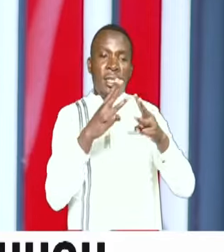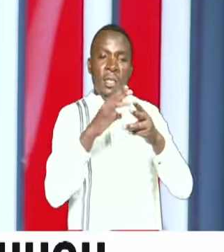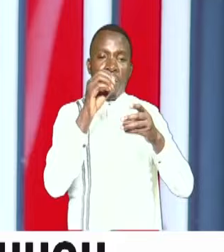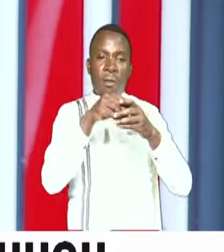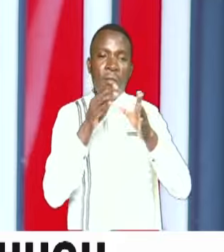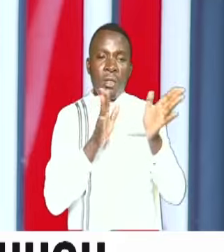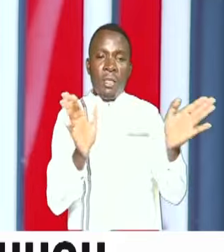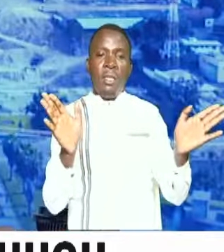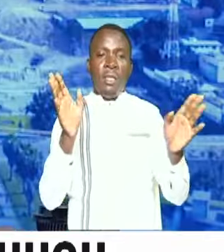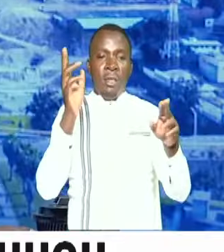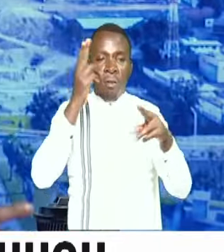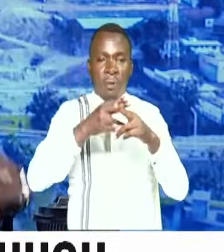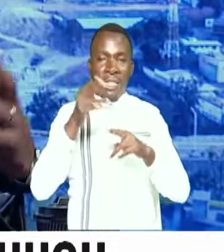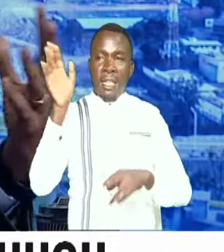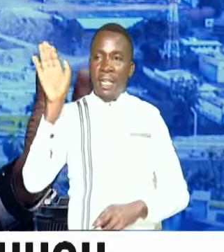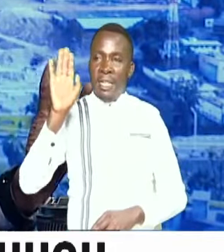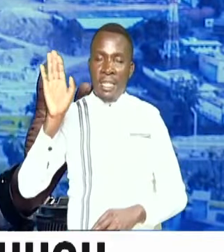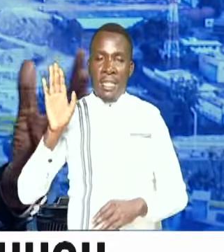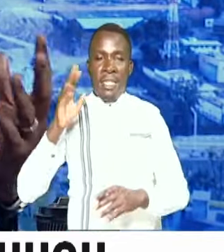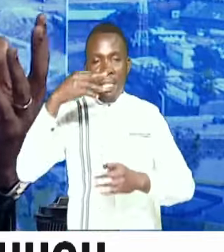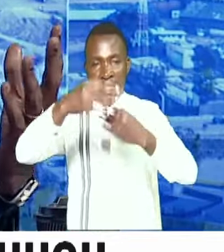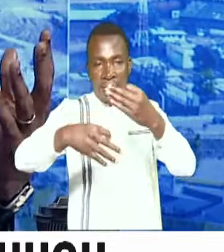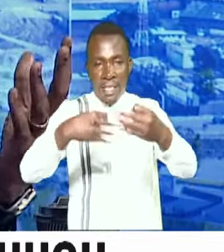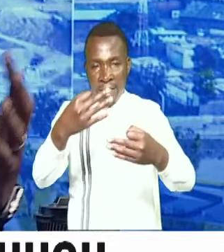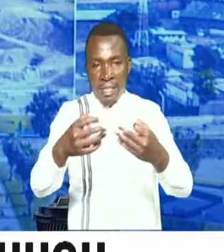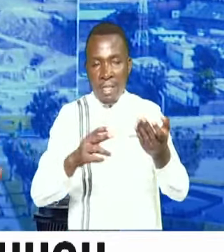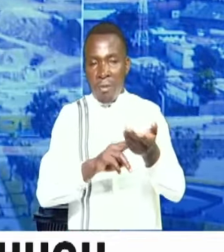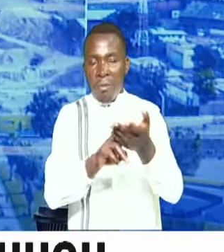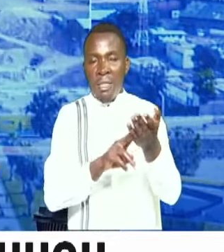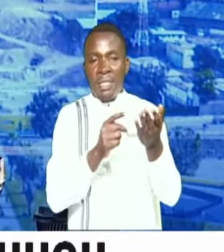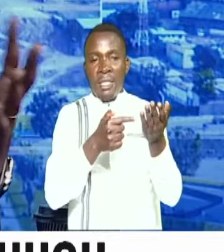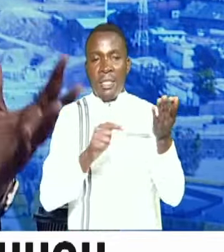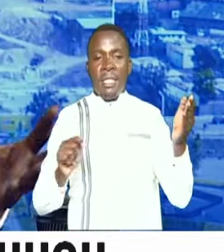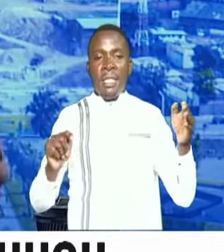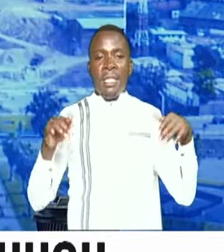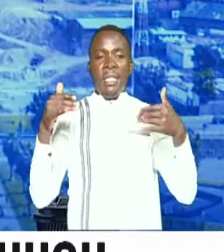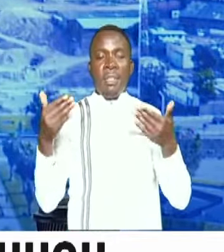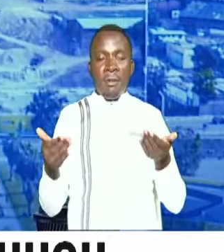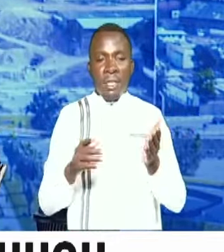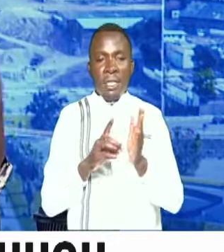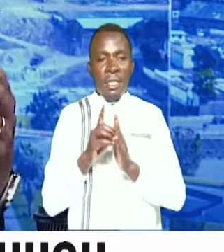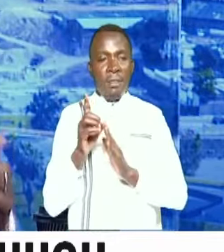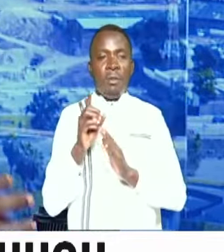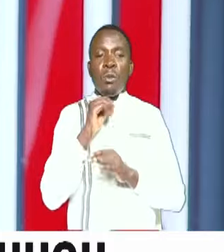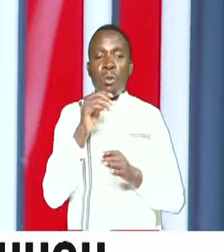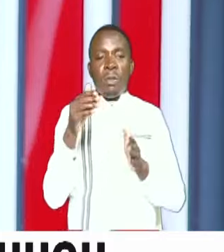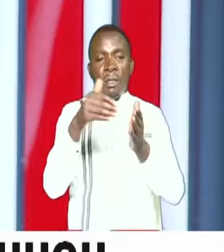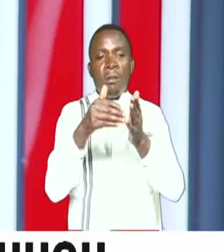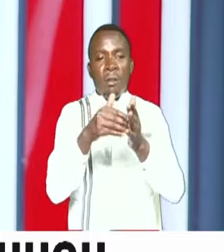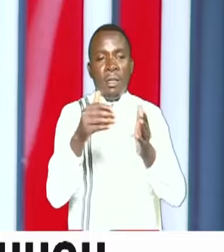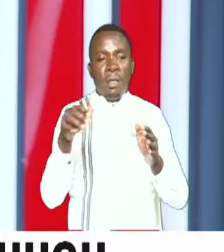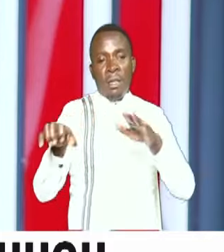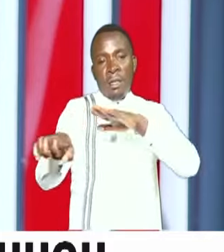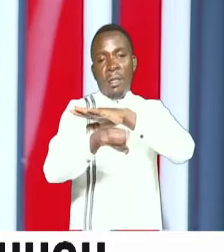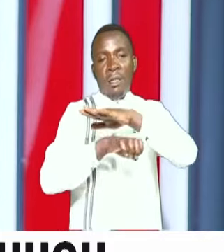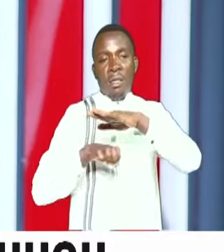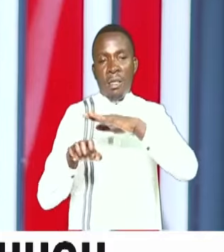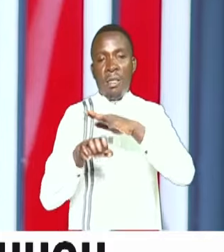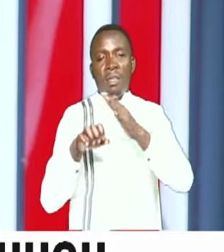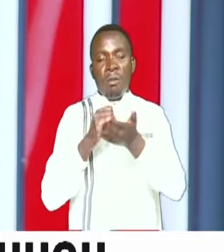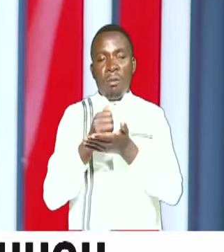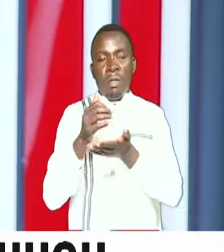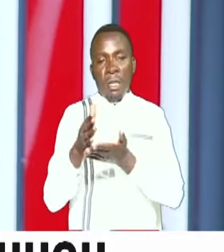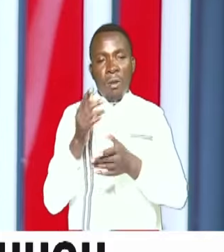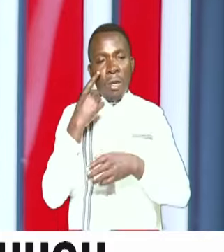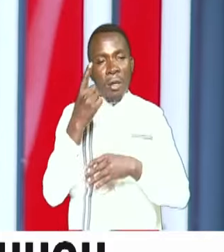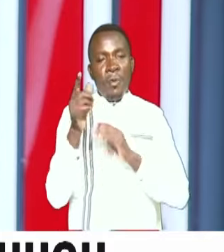green industrialization, gukoresha ikoranabuhanga cyangwa se iterambere ritabangamiye ibidukikije, kuko uburebye